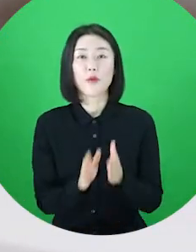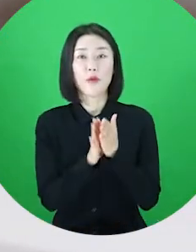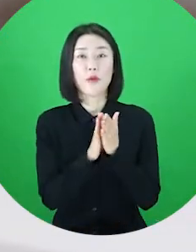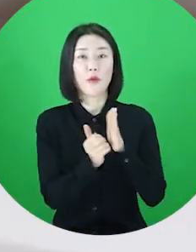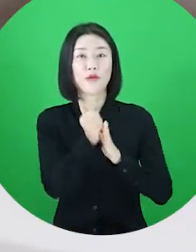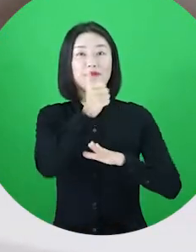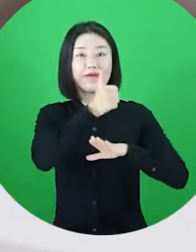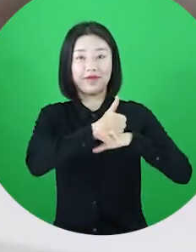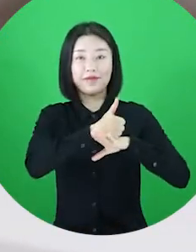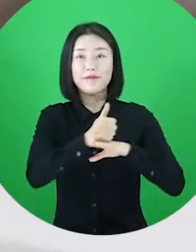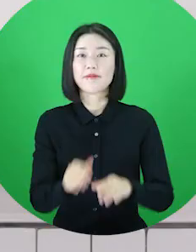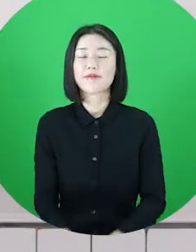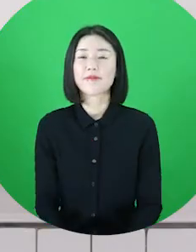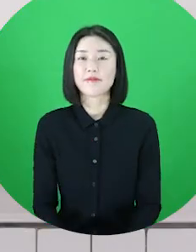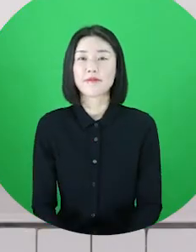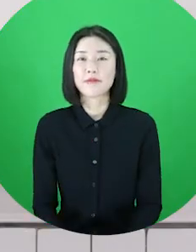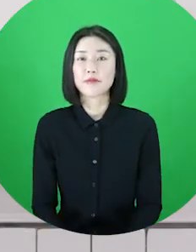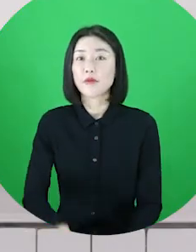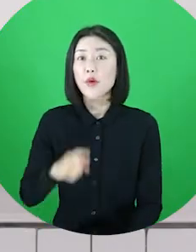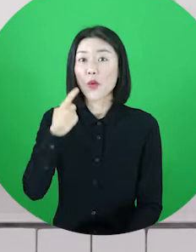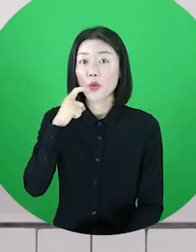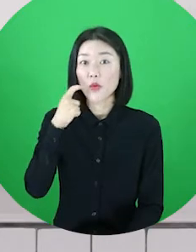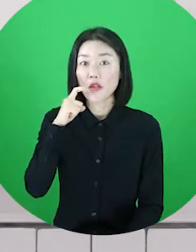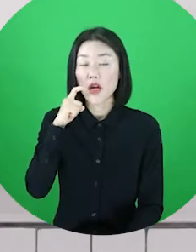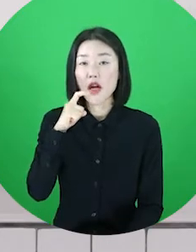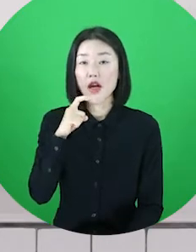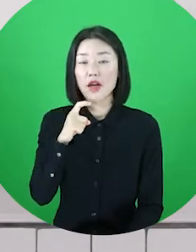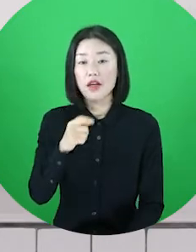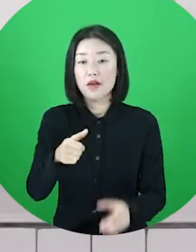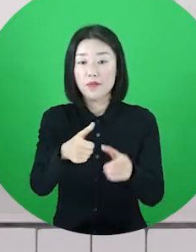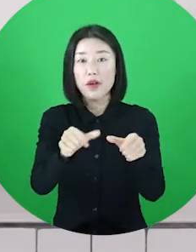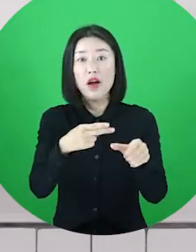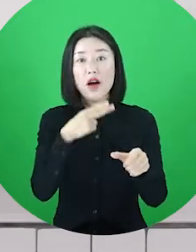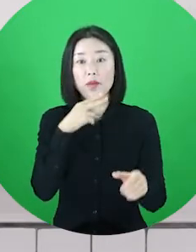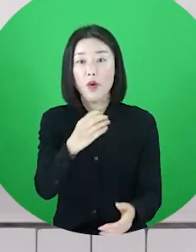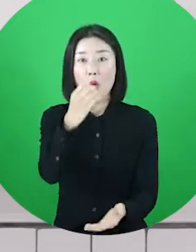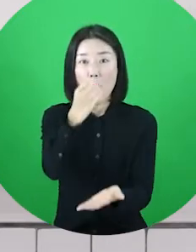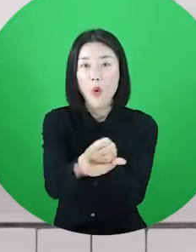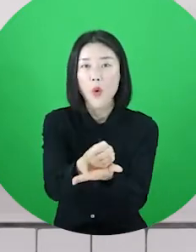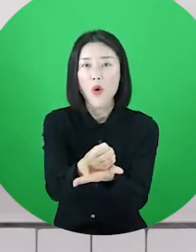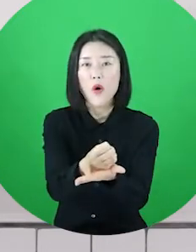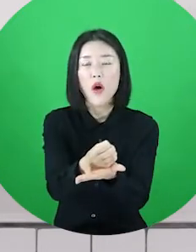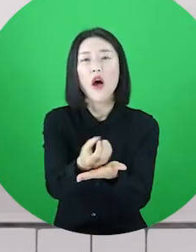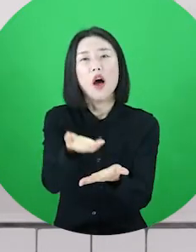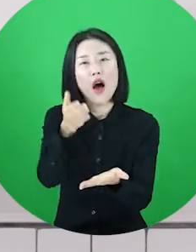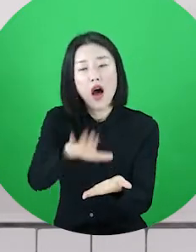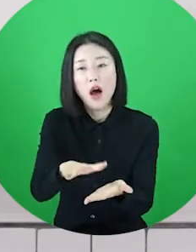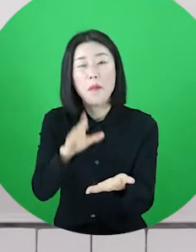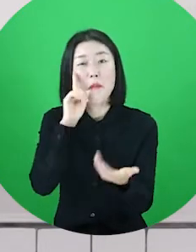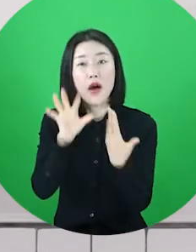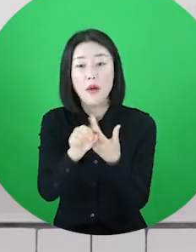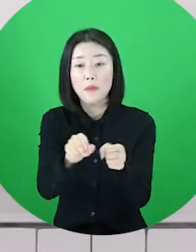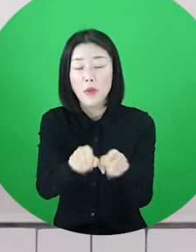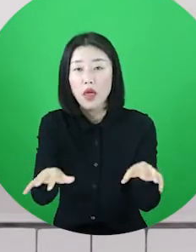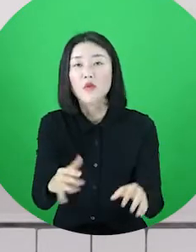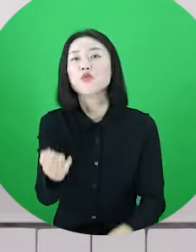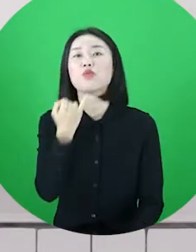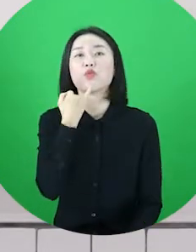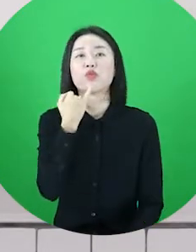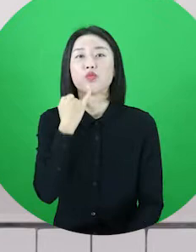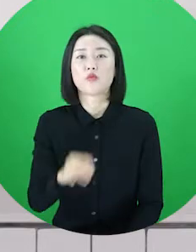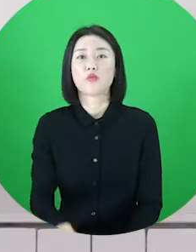와, 성공했어요. 혹시 계란 껍질이 들어가진 않았는지 한번 살펴봐 주세요.